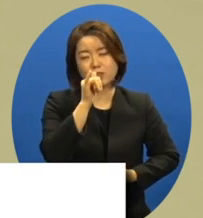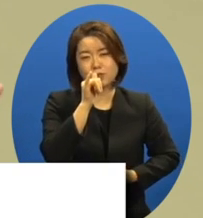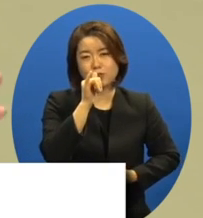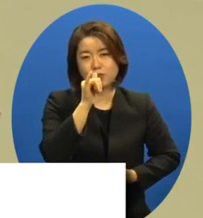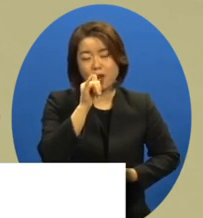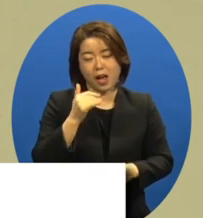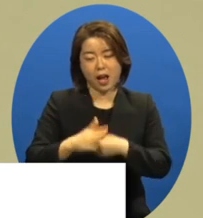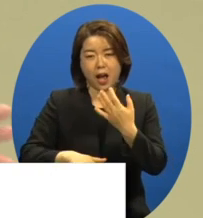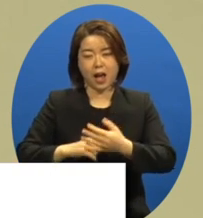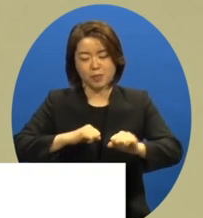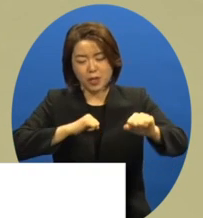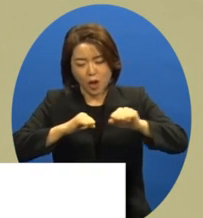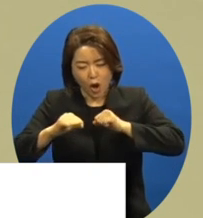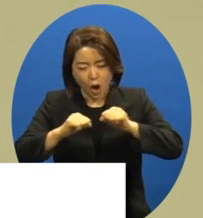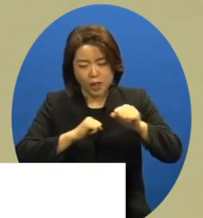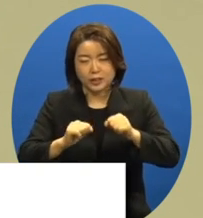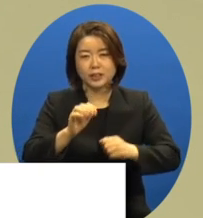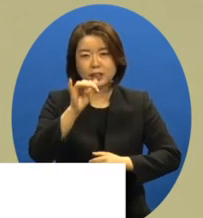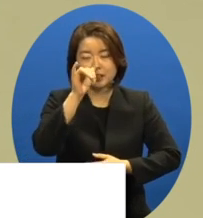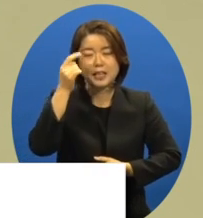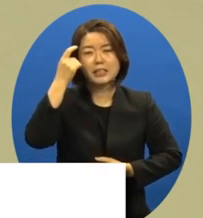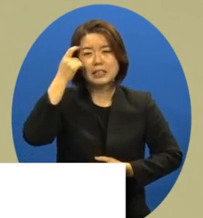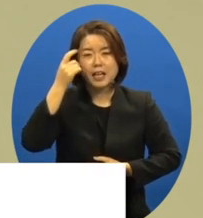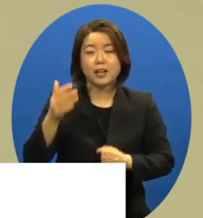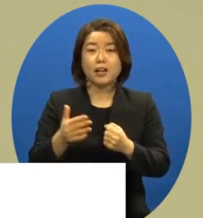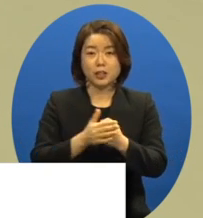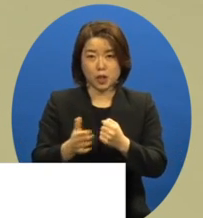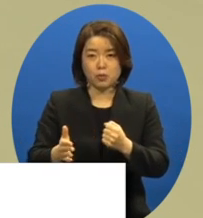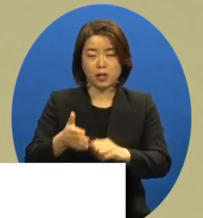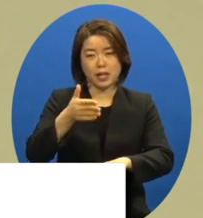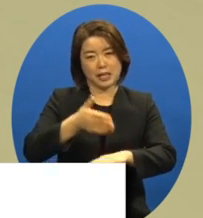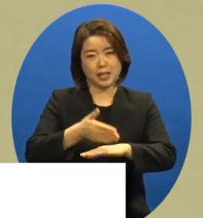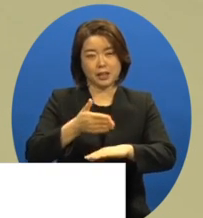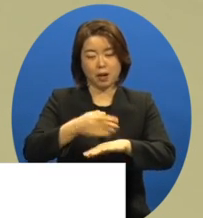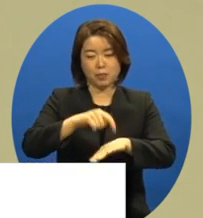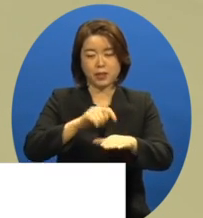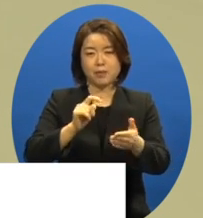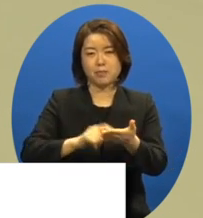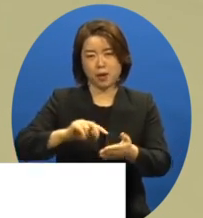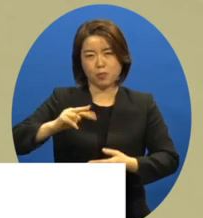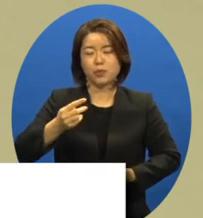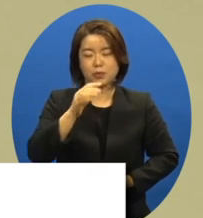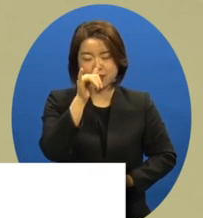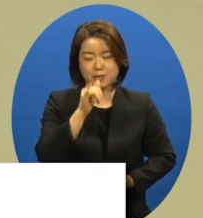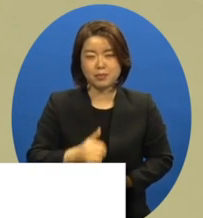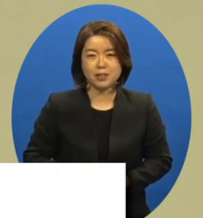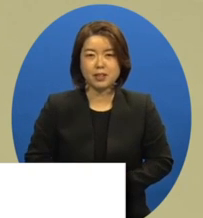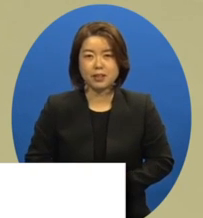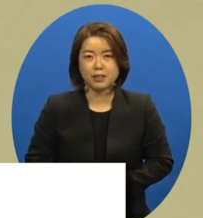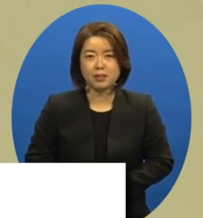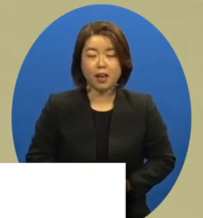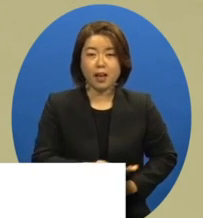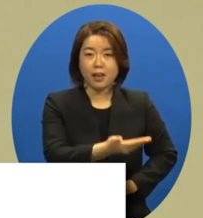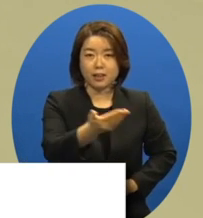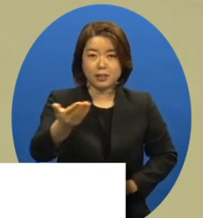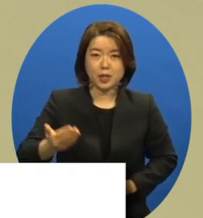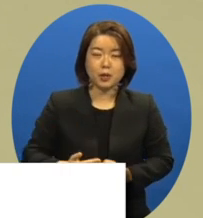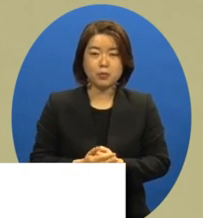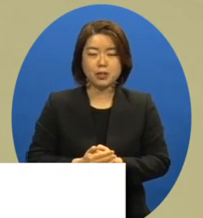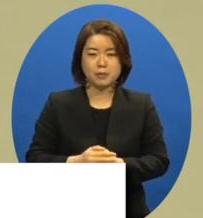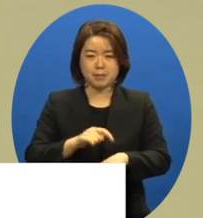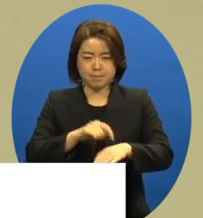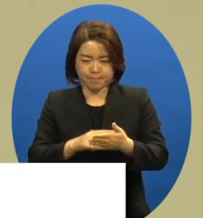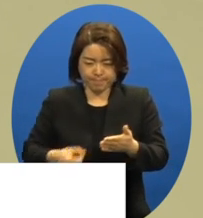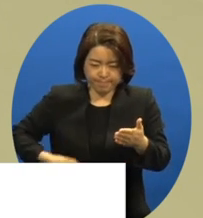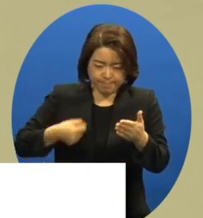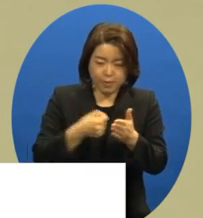하나님께서 역사하셨다는 생각이 들어서 감사한 마음도 있습니다. 여러분이 정말 마음만